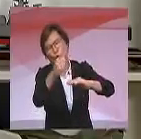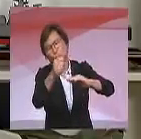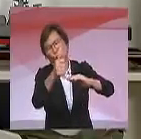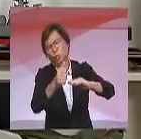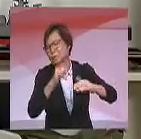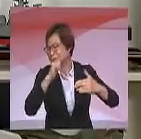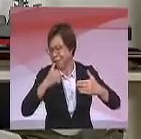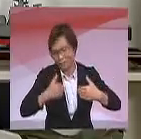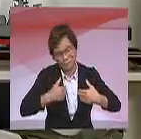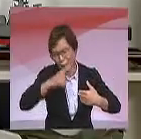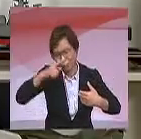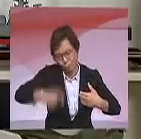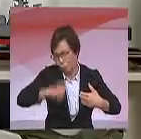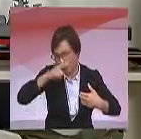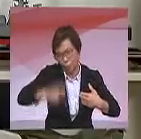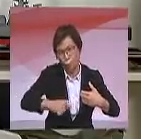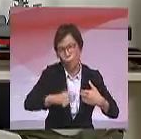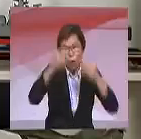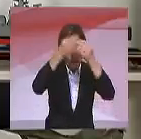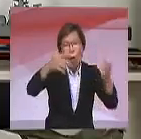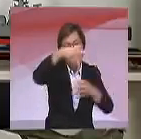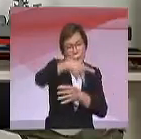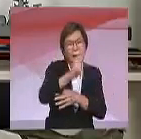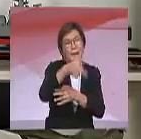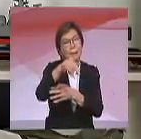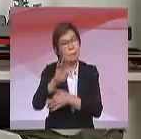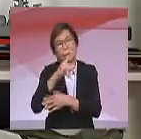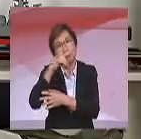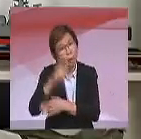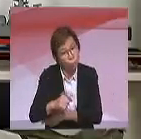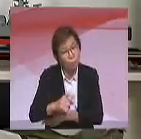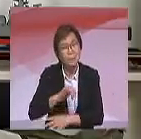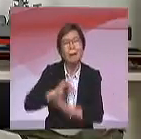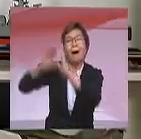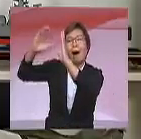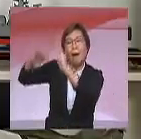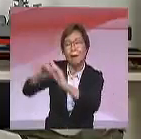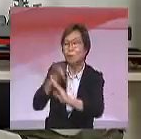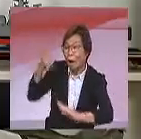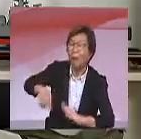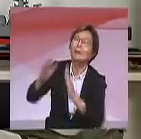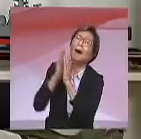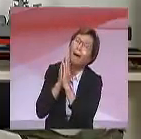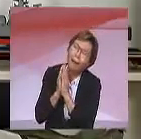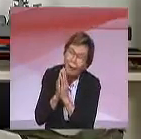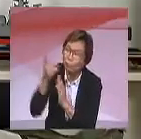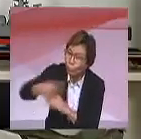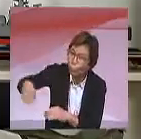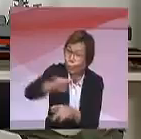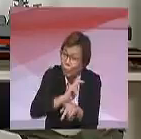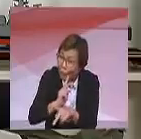tidak ada keperluan untuk pengisytiharan tersebut. Jadi saya harap orang ramai perlu